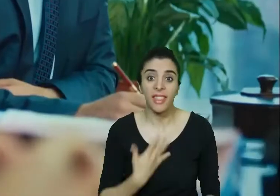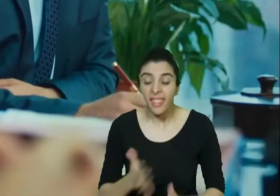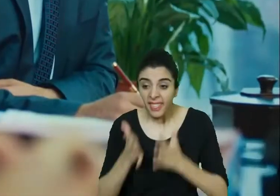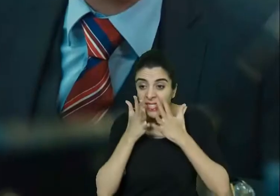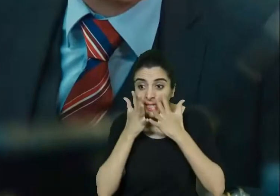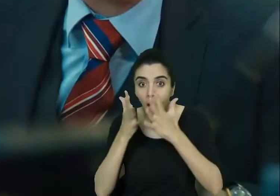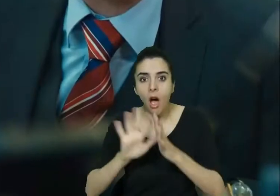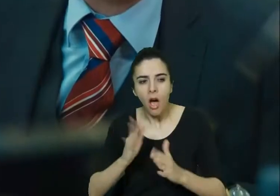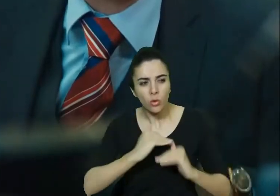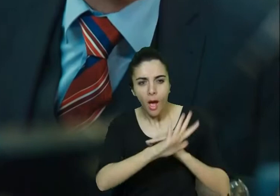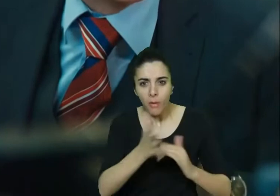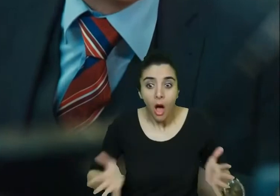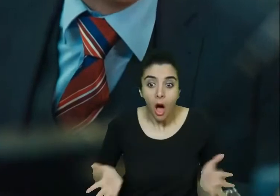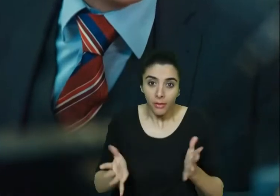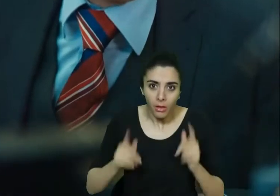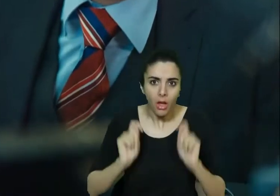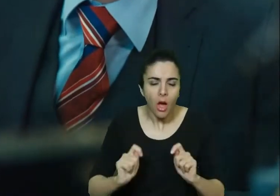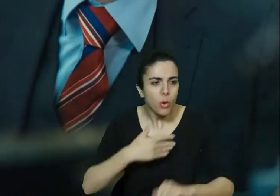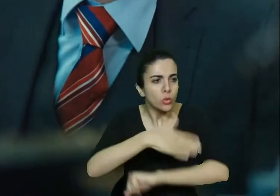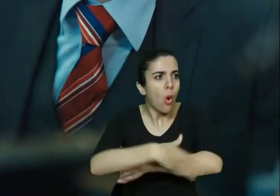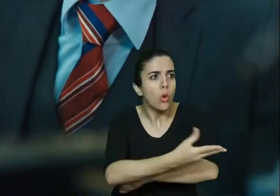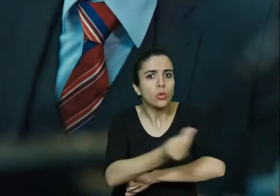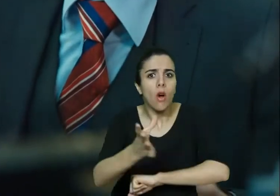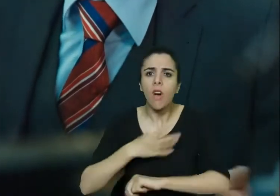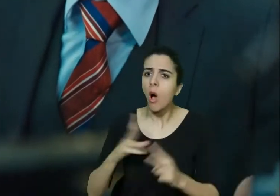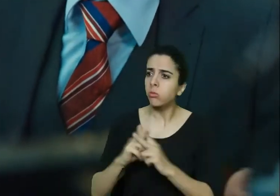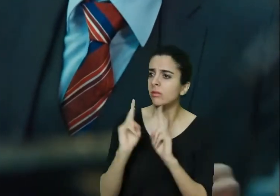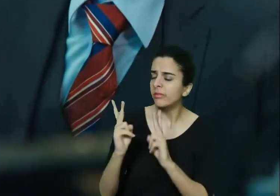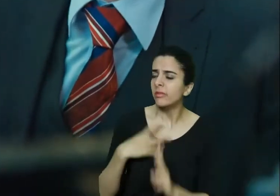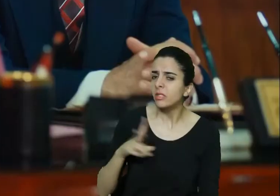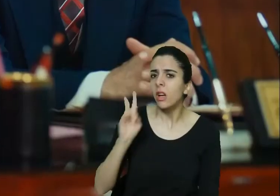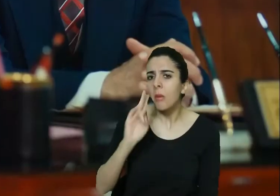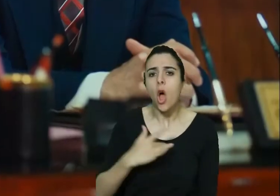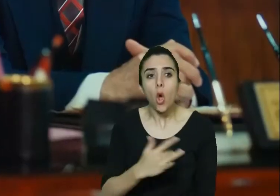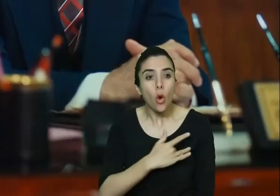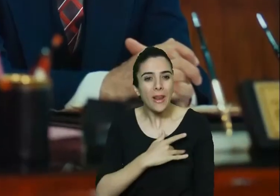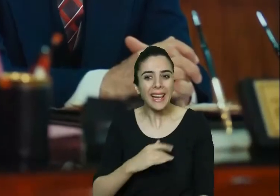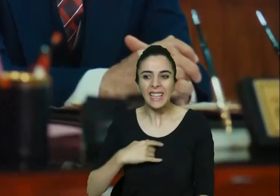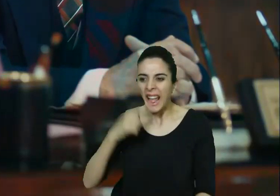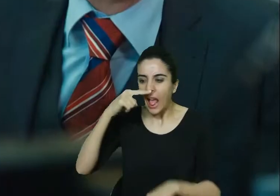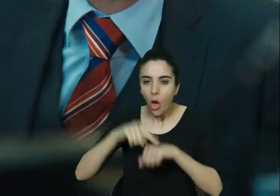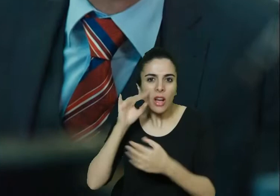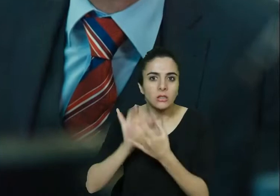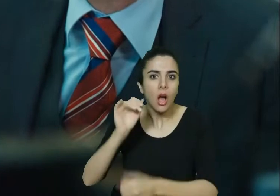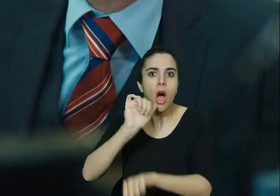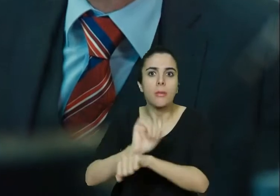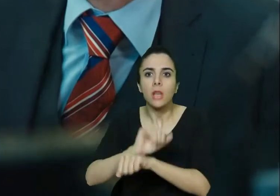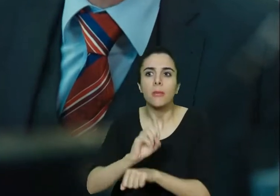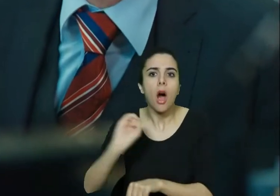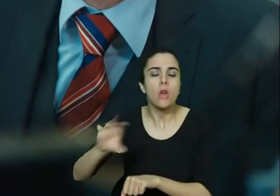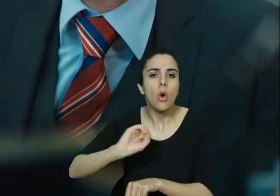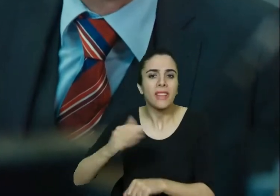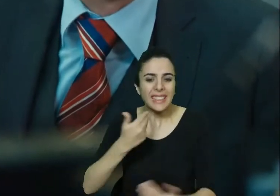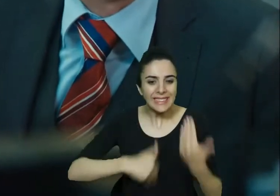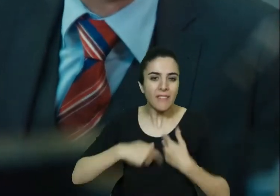Nefret provokatörleri sokaklarda cirit atarken emniyetimiz maalesef ve maalesef gönül adamlarını içeri almakta ve sevgi sözcüklerini